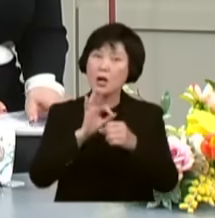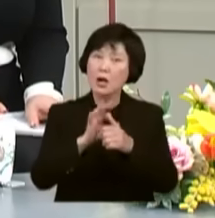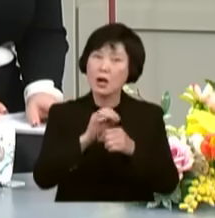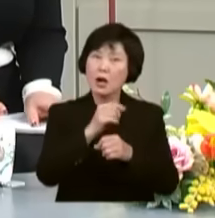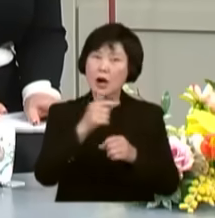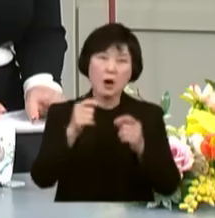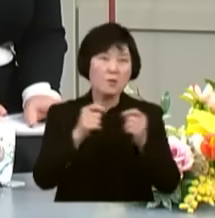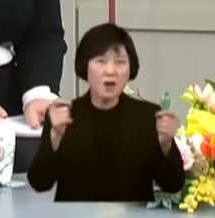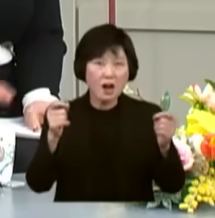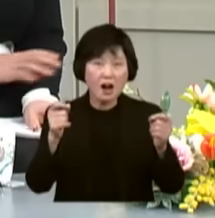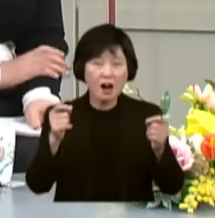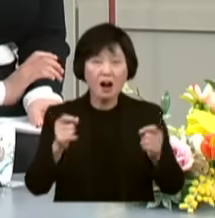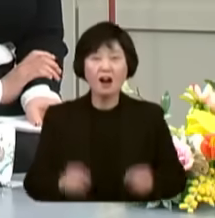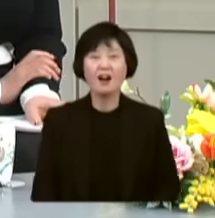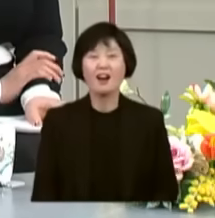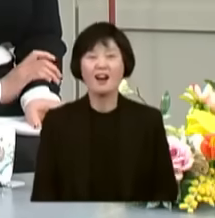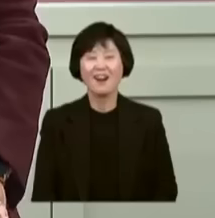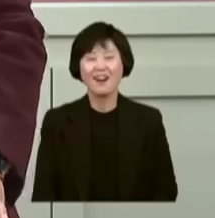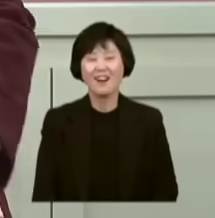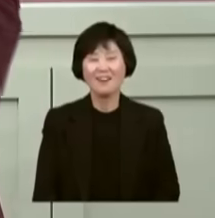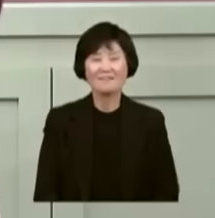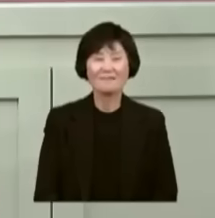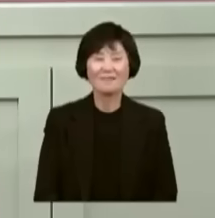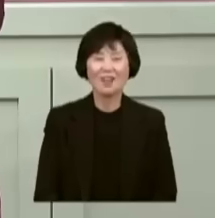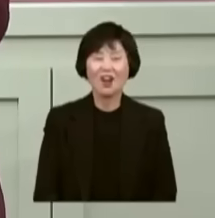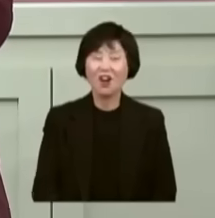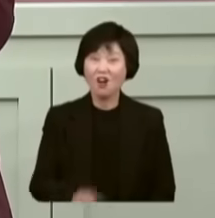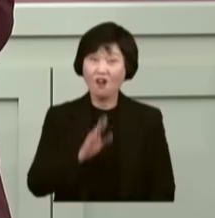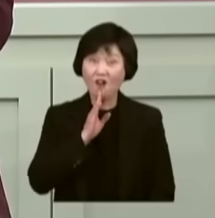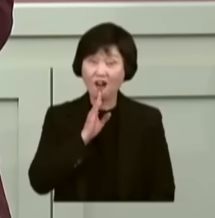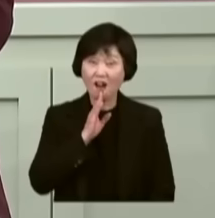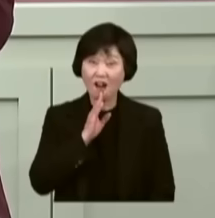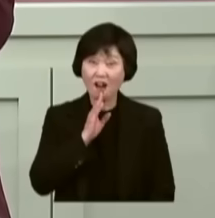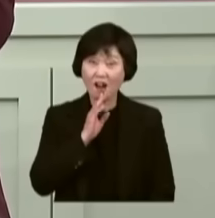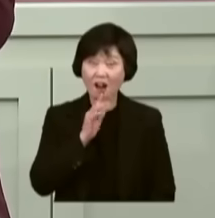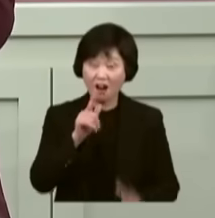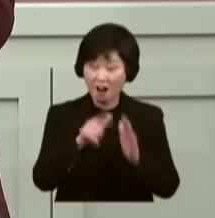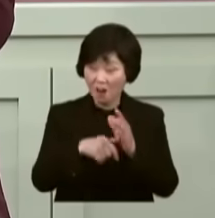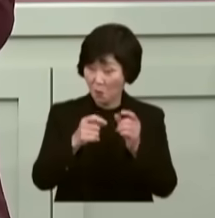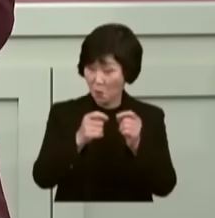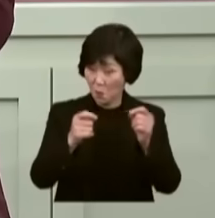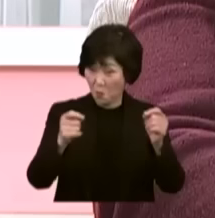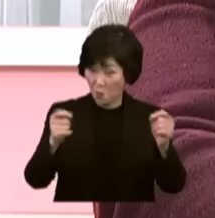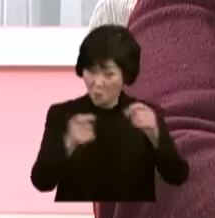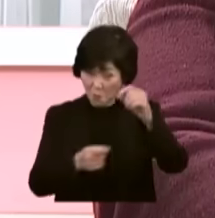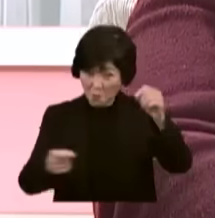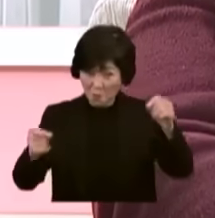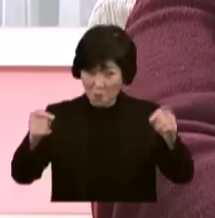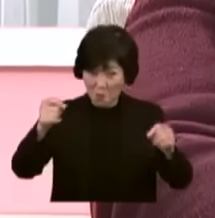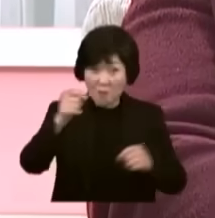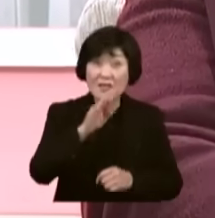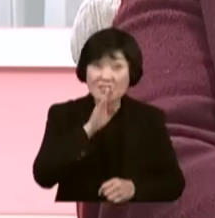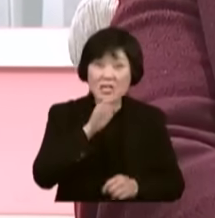아니, 늦게 너무 깊이 박아놓은 거 아니야? 아니 진짜 좀 오래 걸렸잖아요. 그래서 지금은